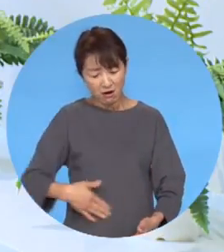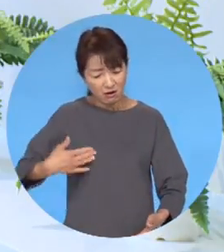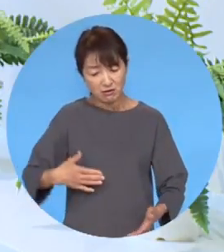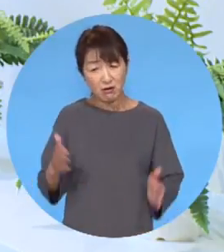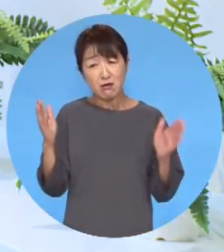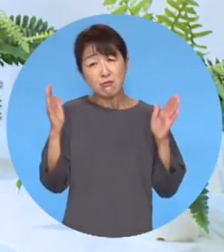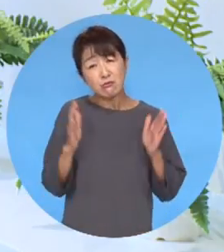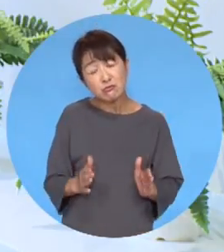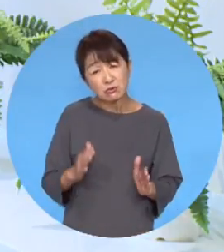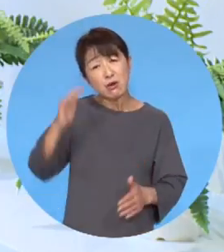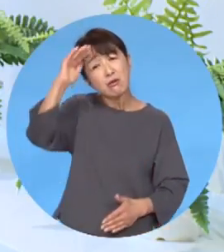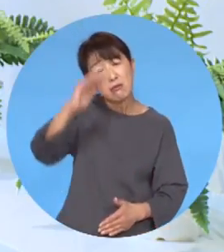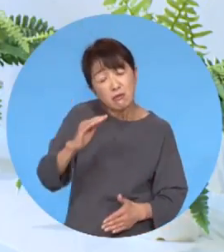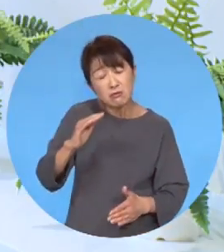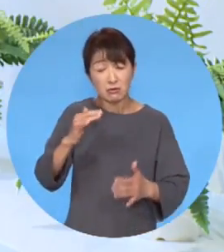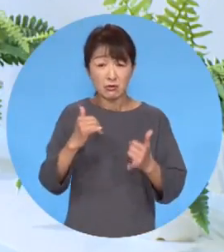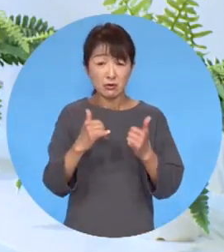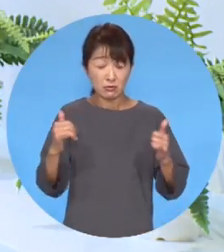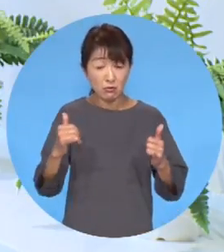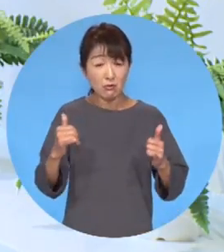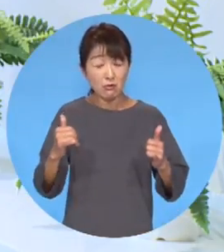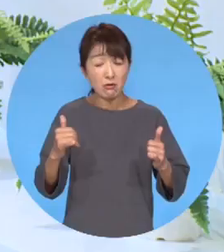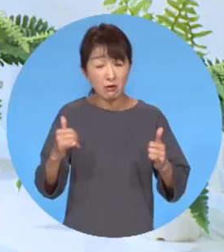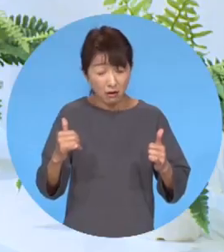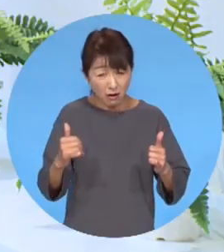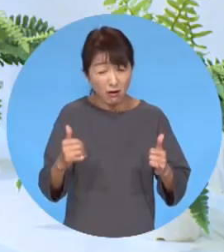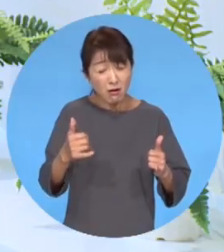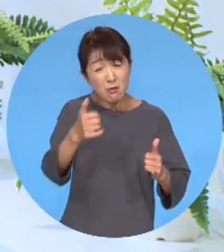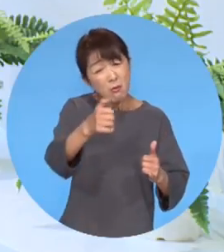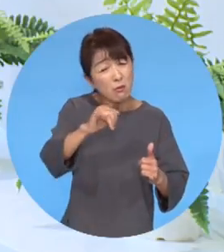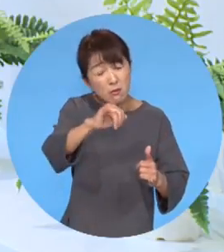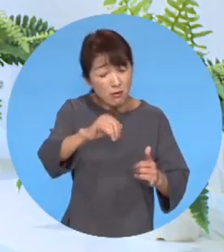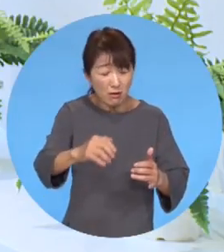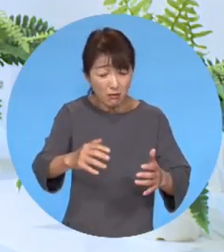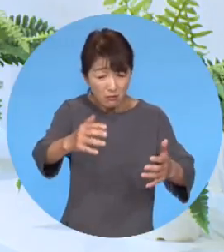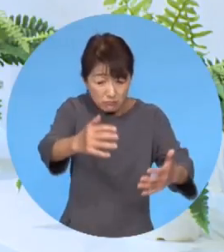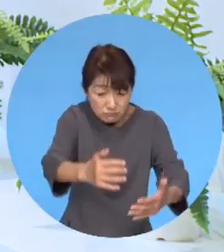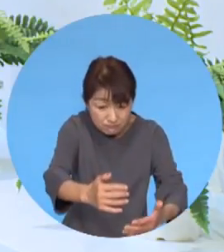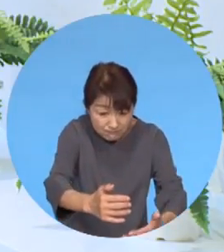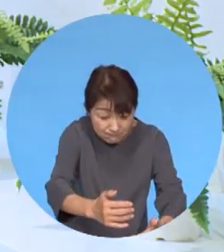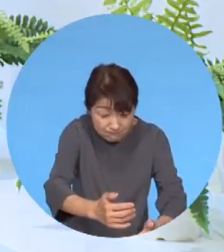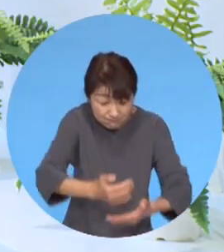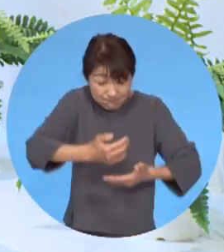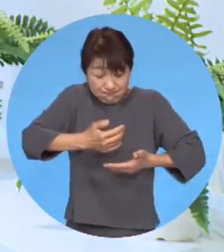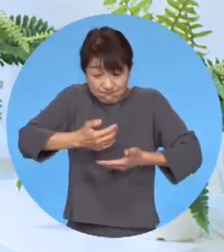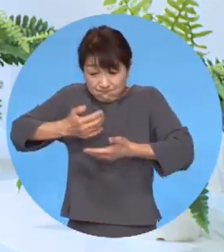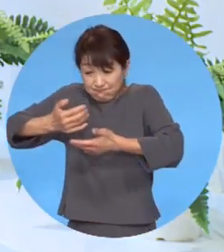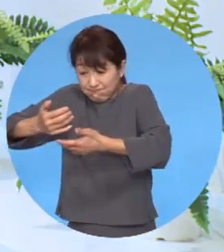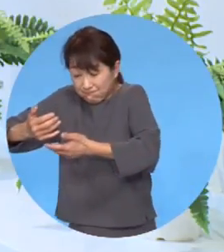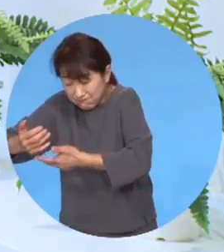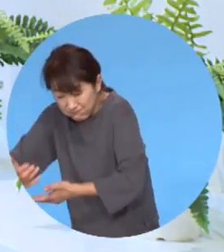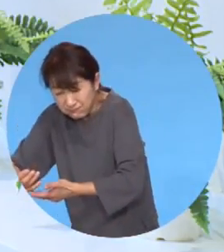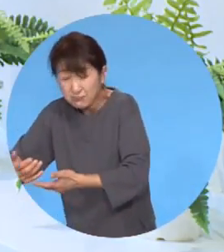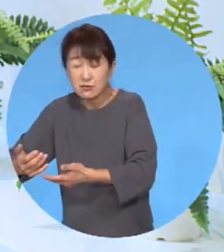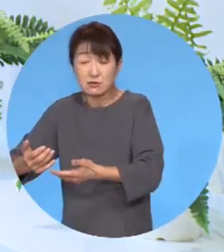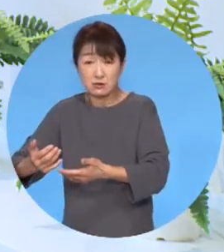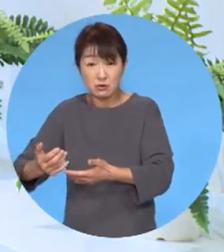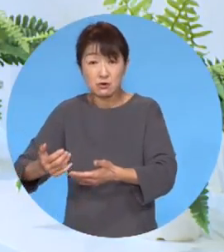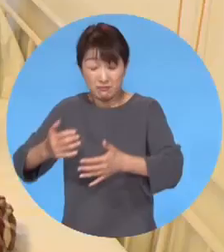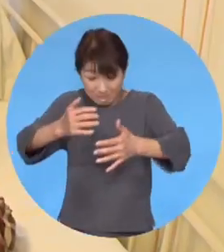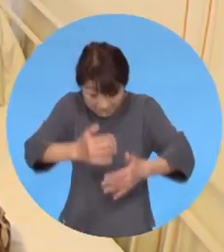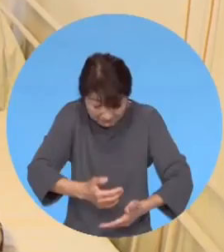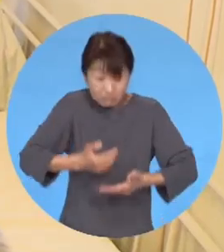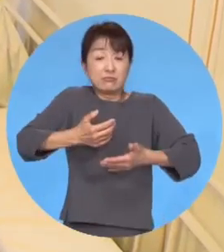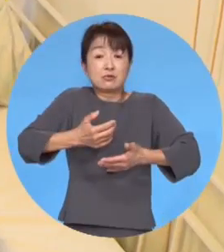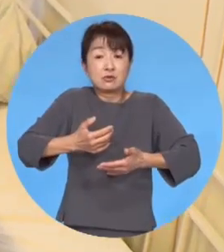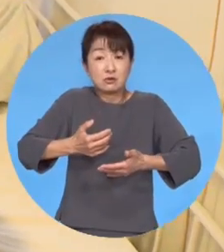ても力任せで動かさなければいけなかったり、動いていただいていた、そうすると反動をつけなければいけなかったと思うんです